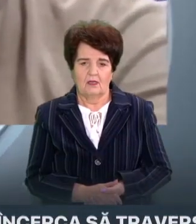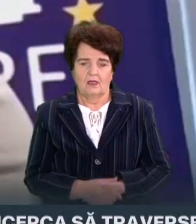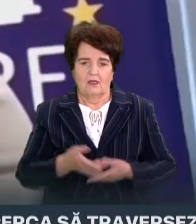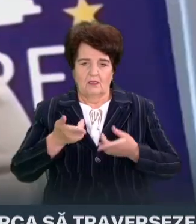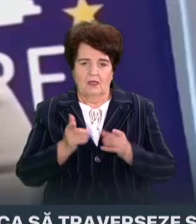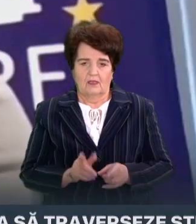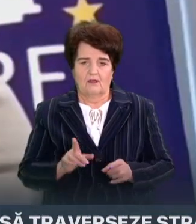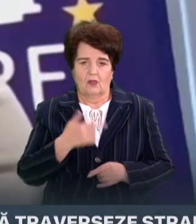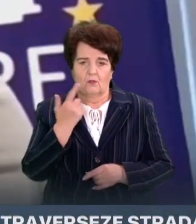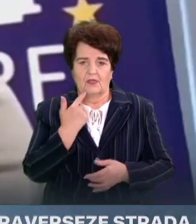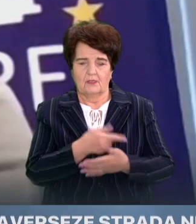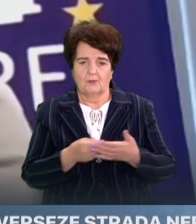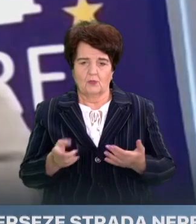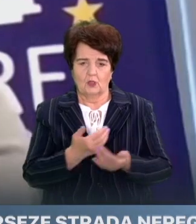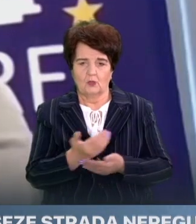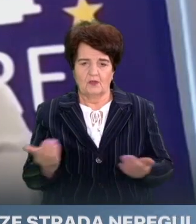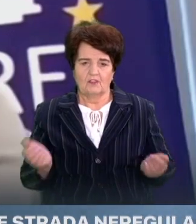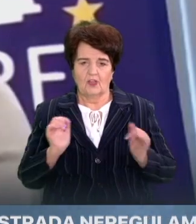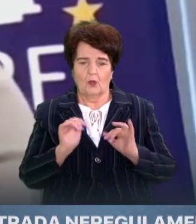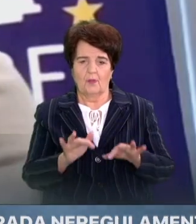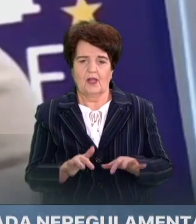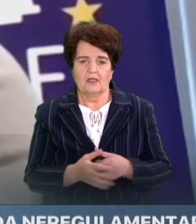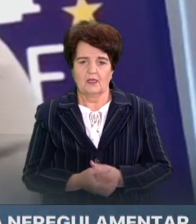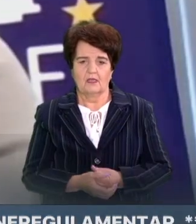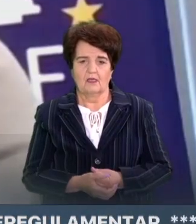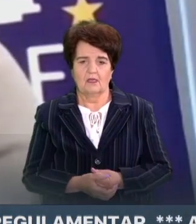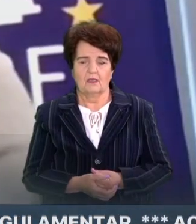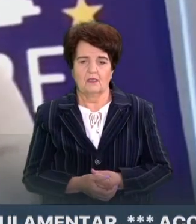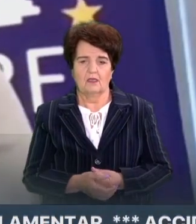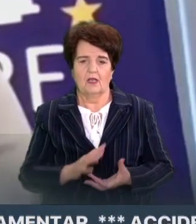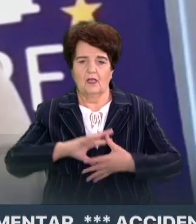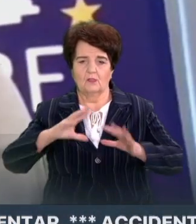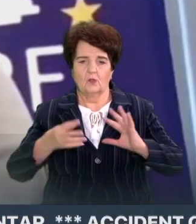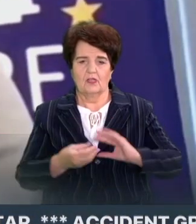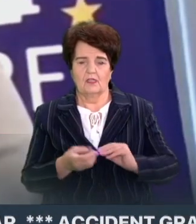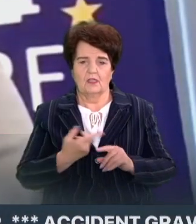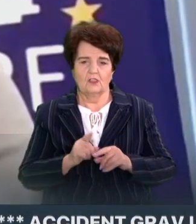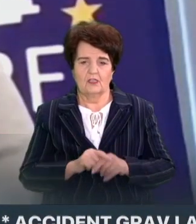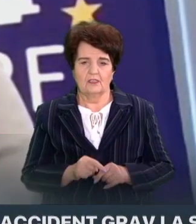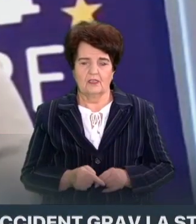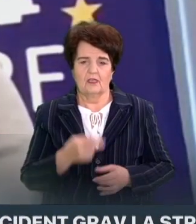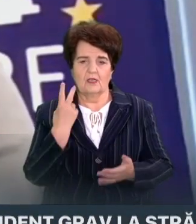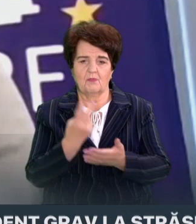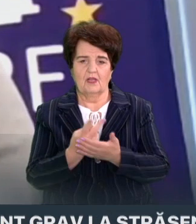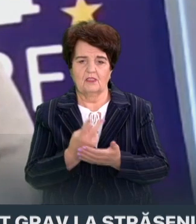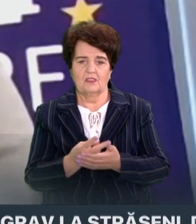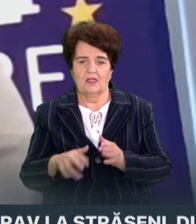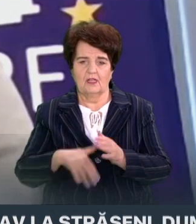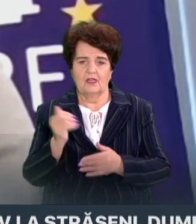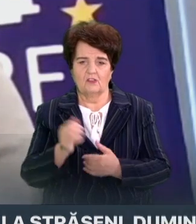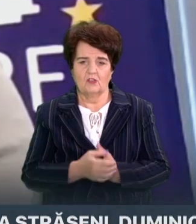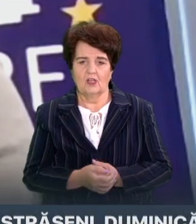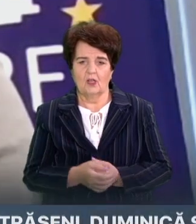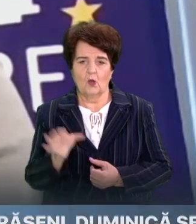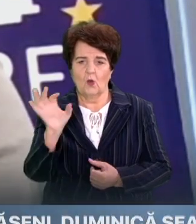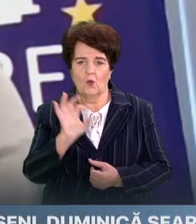Într-adevăr, așa cum ați menționat și dumneavoastră, practic rezultatele acestor alegeri ne prezintă